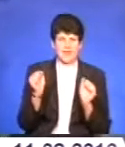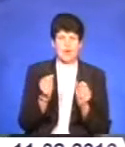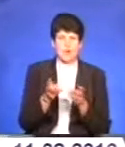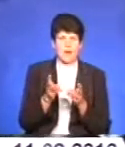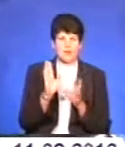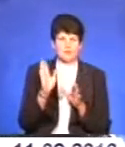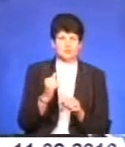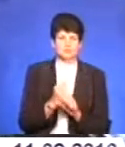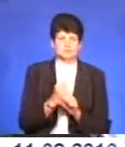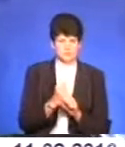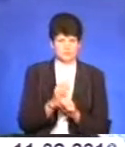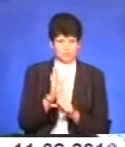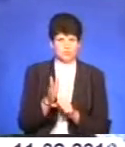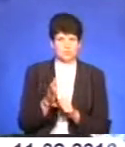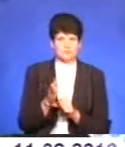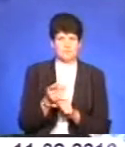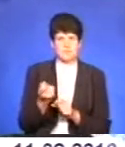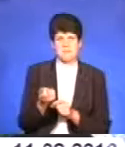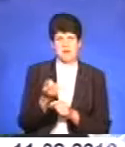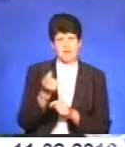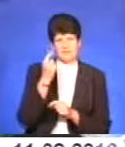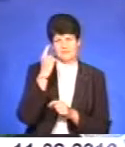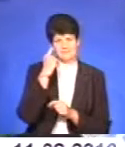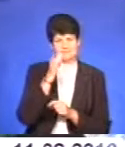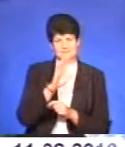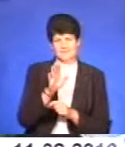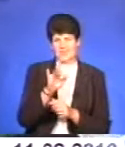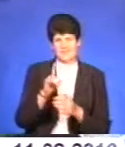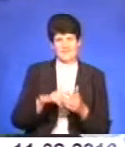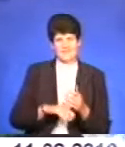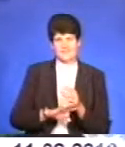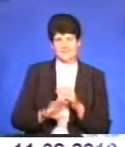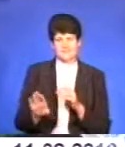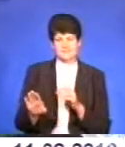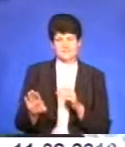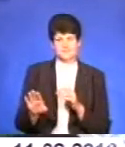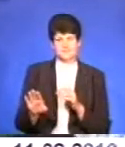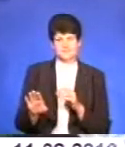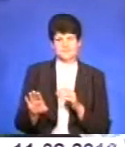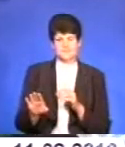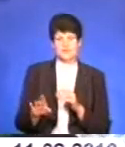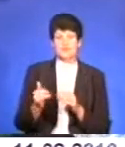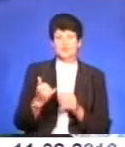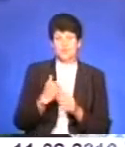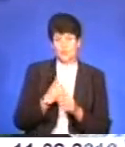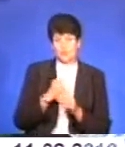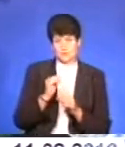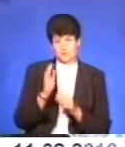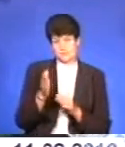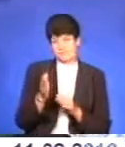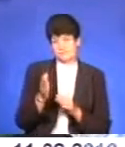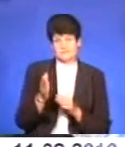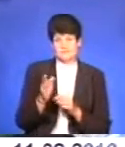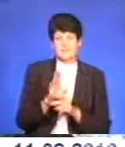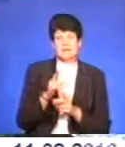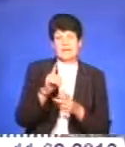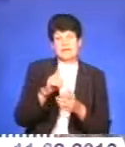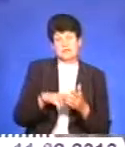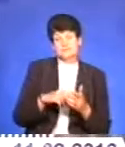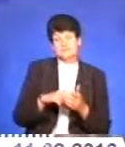таке буде? Мало ймовірно. Щось не віриться в таке, що в нас таке може бути. Але